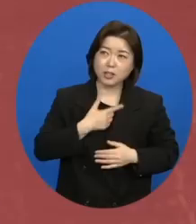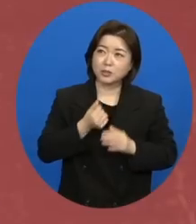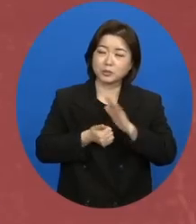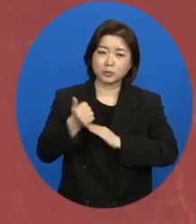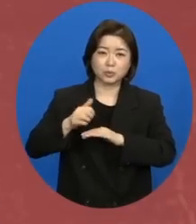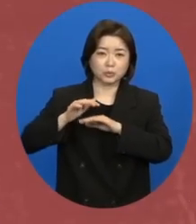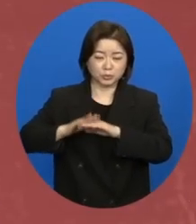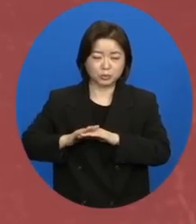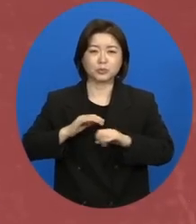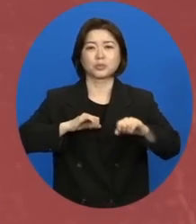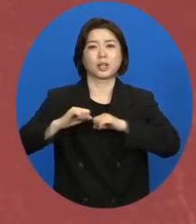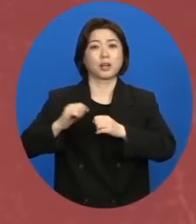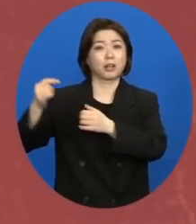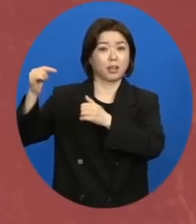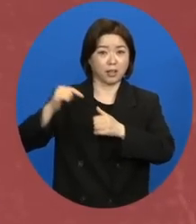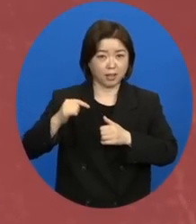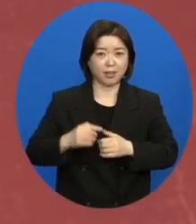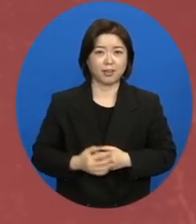하시고